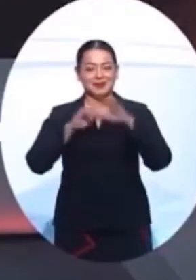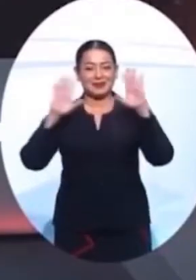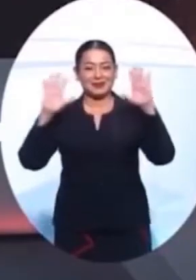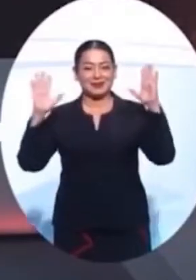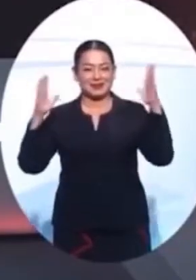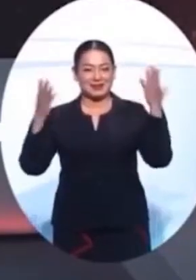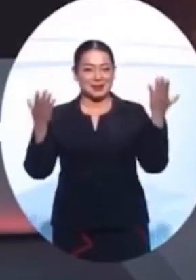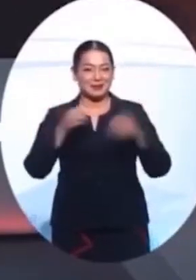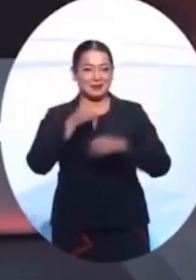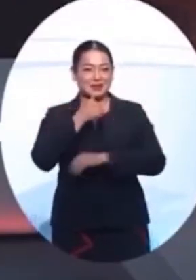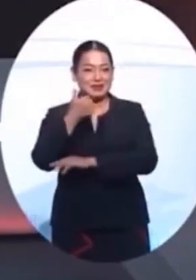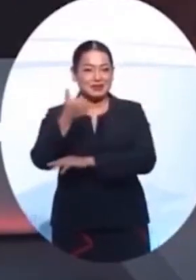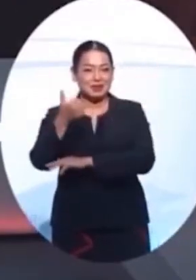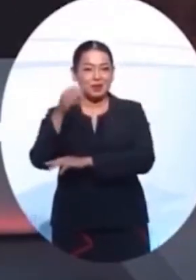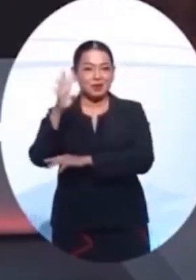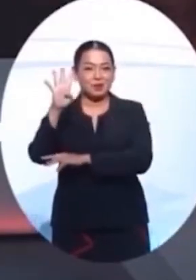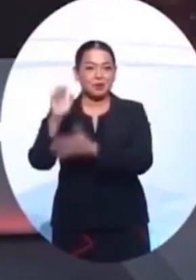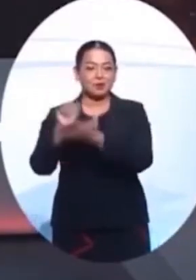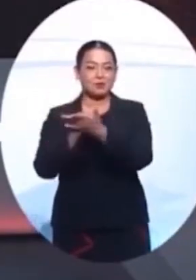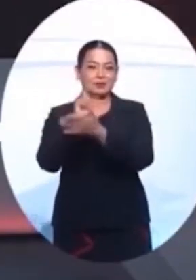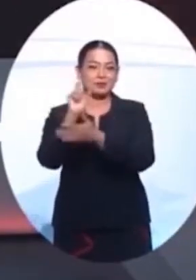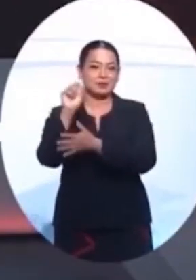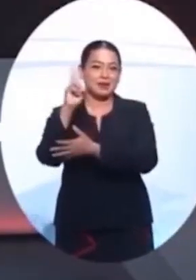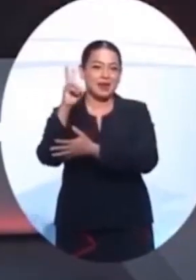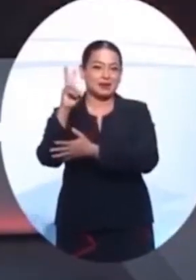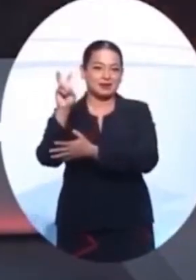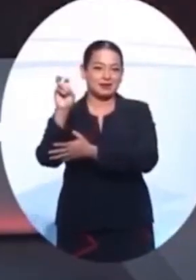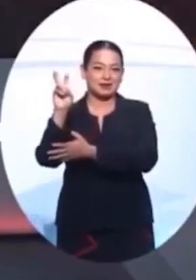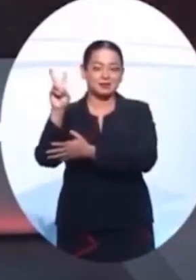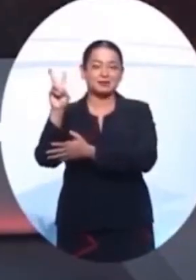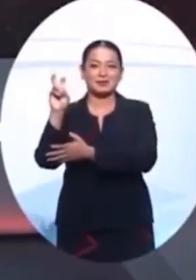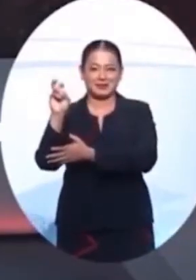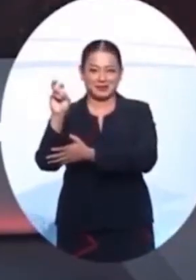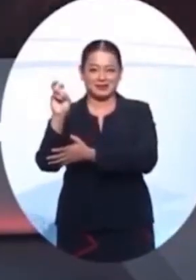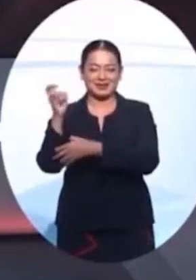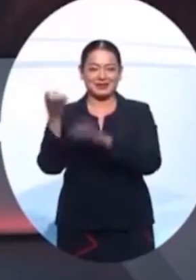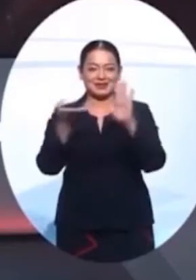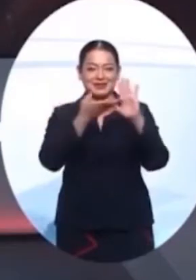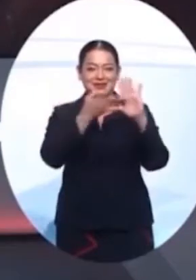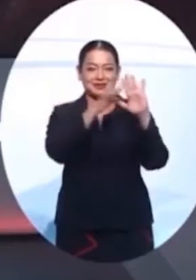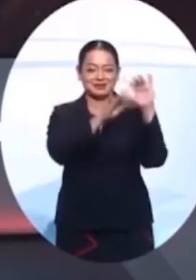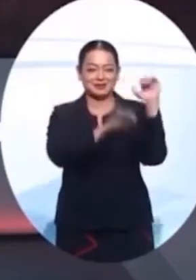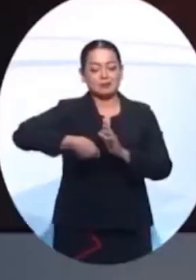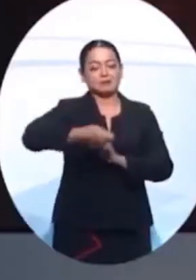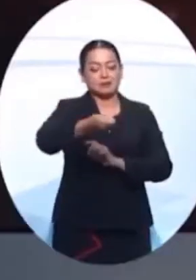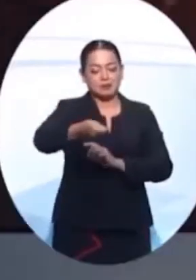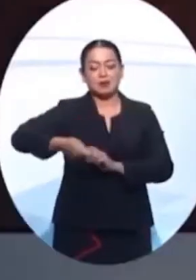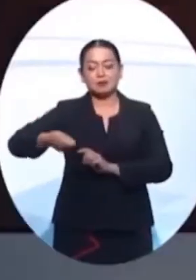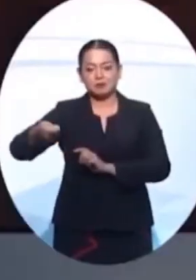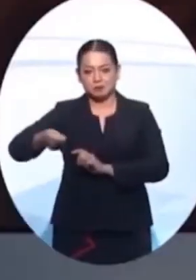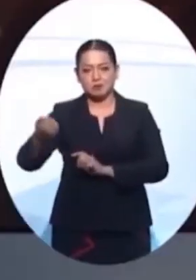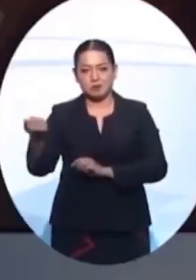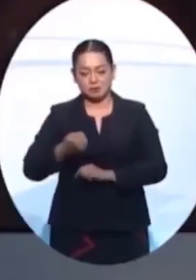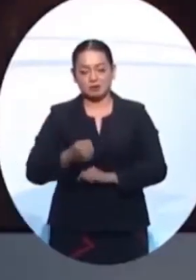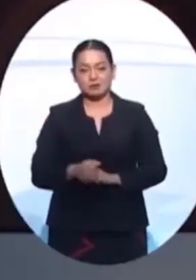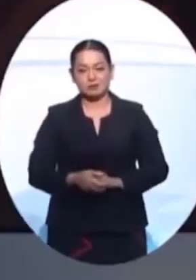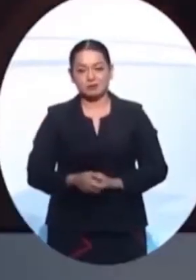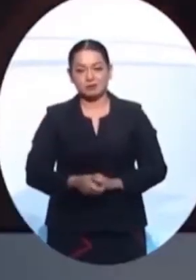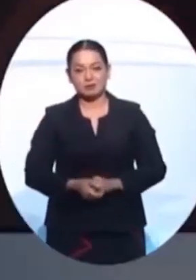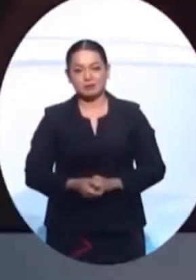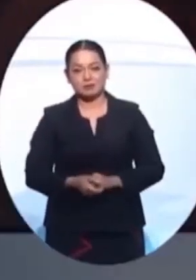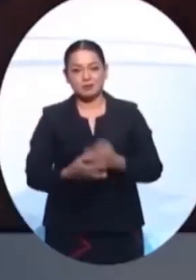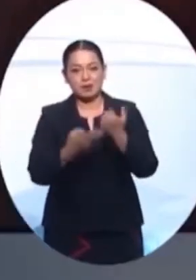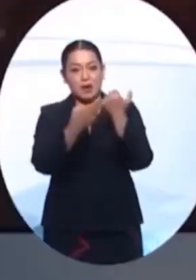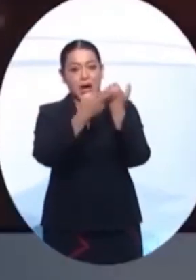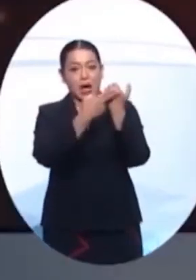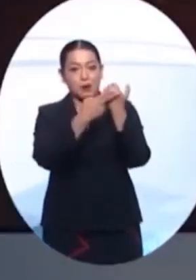chào quý vị. Hôm nay thứ Sáu ngày 4 tháng 12 năm 2020. Mời quý vị theo dõi bản tin buổi trưa của Đài Truyền hình Thành phố Hồ Chí Minh. Tại Hà Nội đã diễn